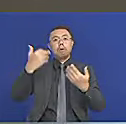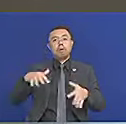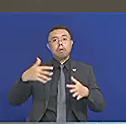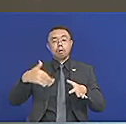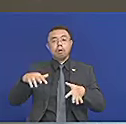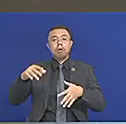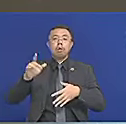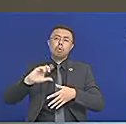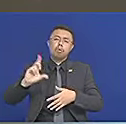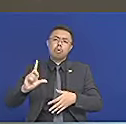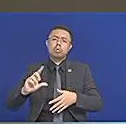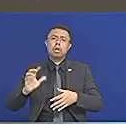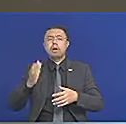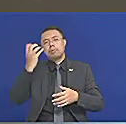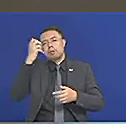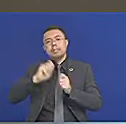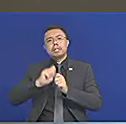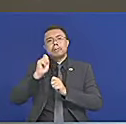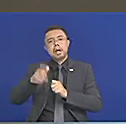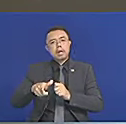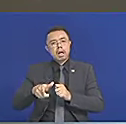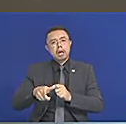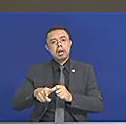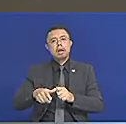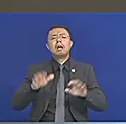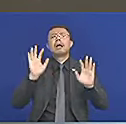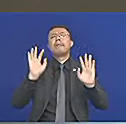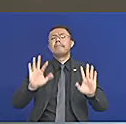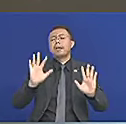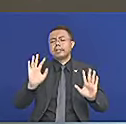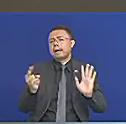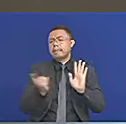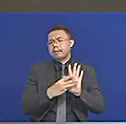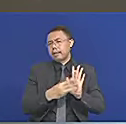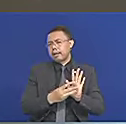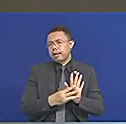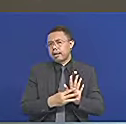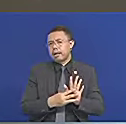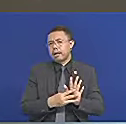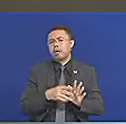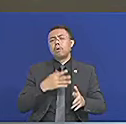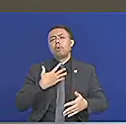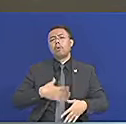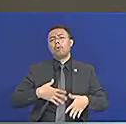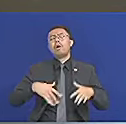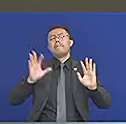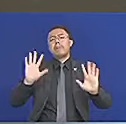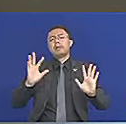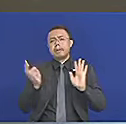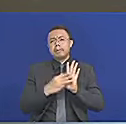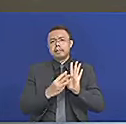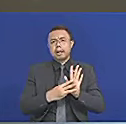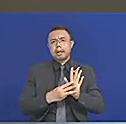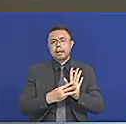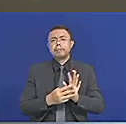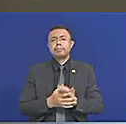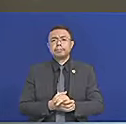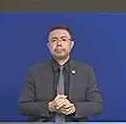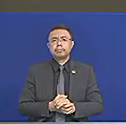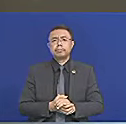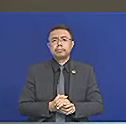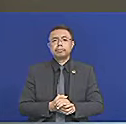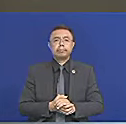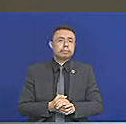utang yang ia belum bisa selesaikan. Oh, banyak deh masalah. Aduh, banyak masalah, Saudaraku, banyak